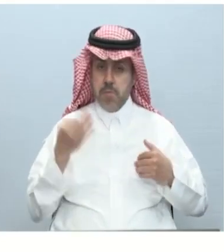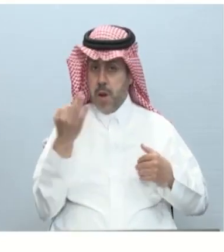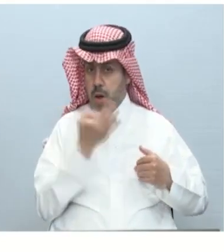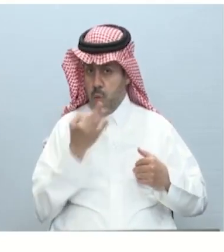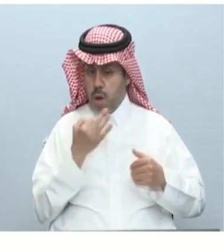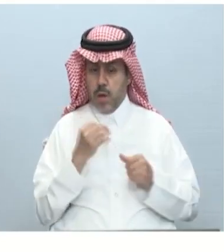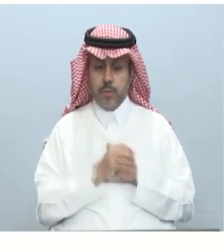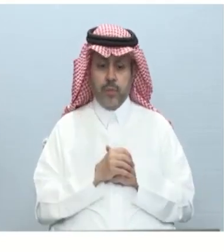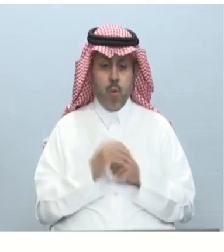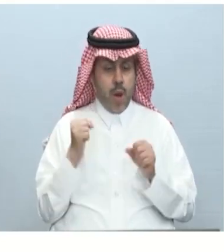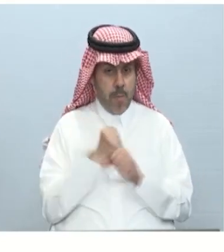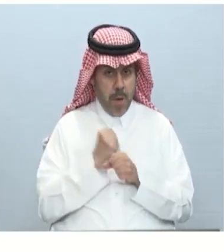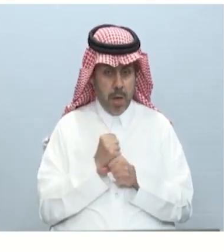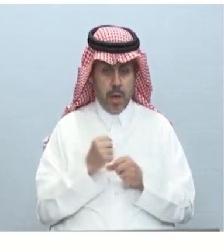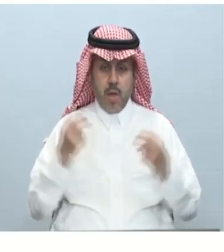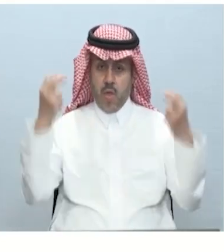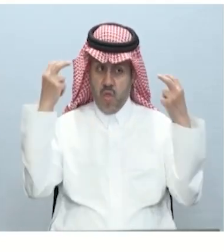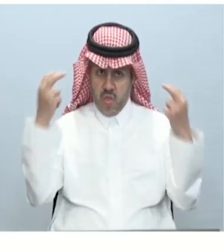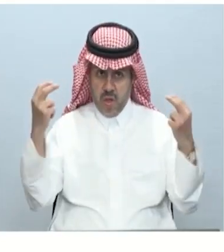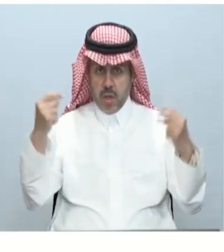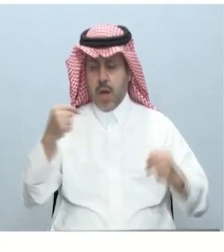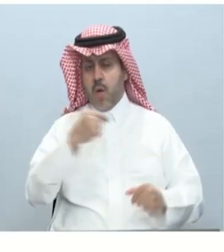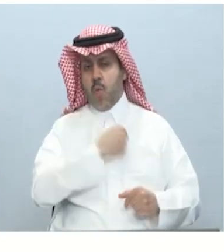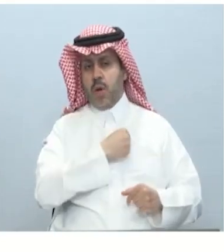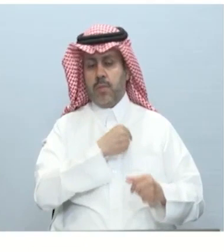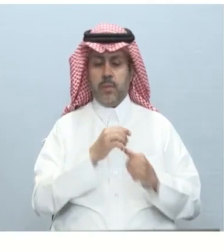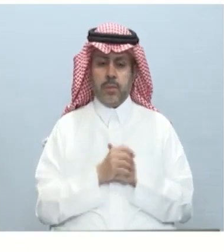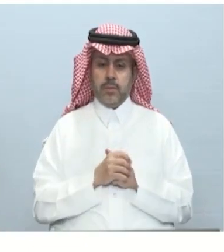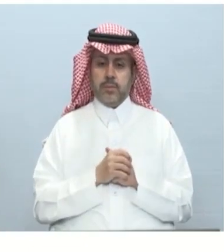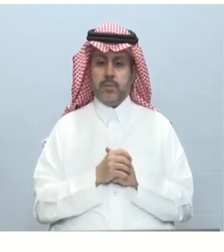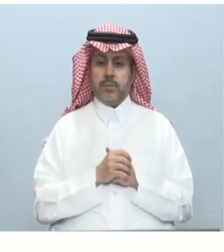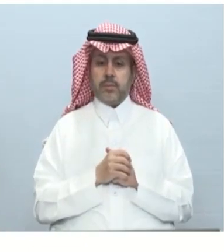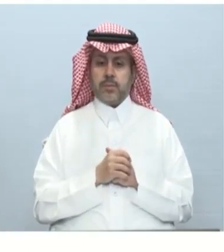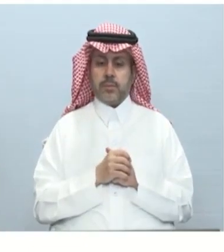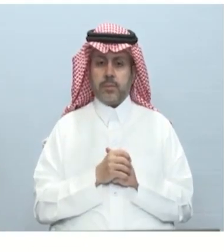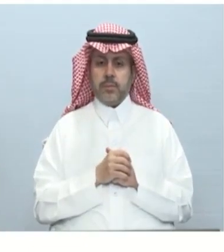من الاقوال والاعمال الظاهره والباطنه